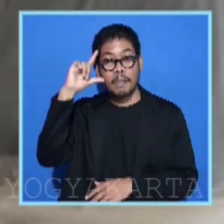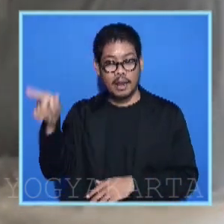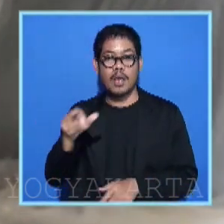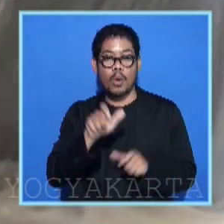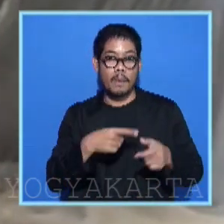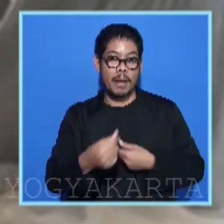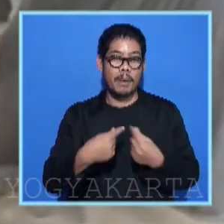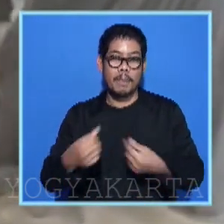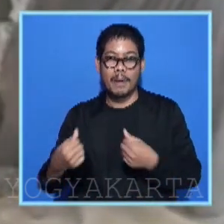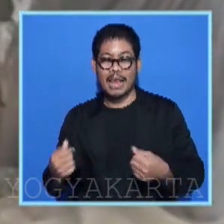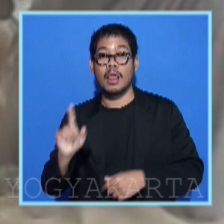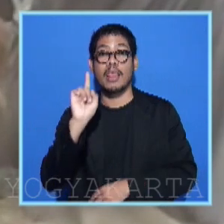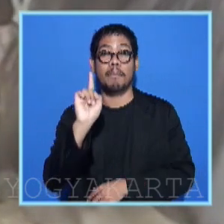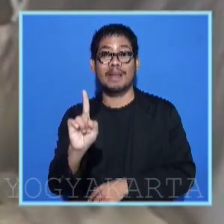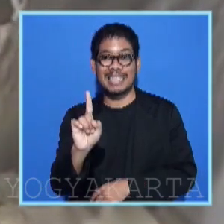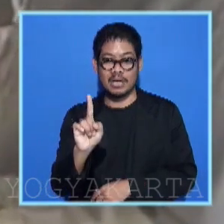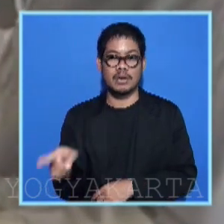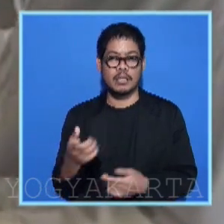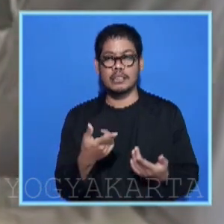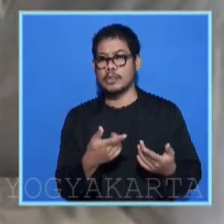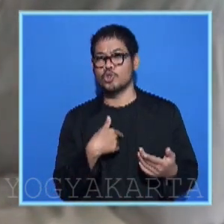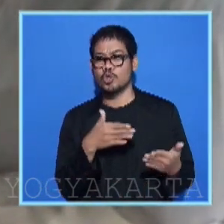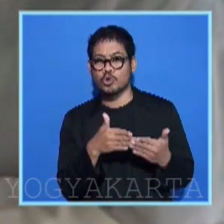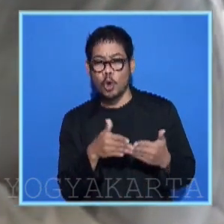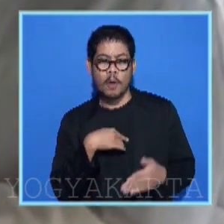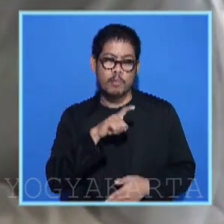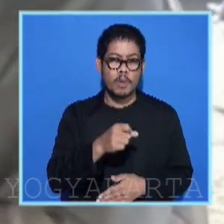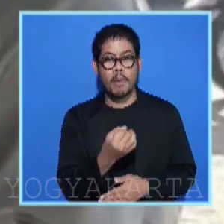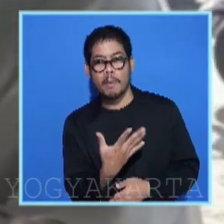namun disesuaikan dengan kebutuhan dan kemampuan